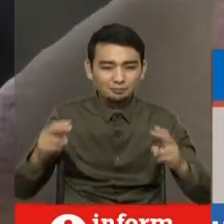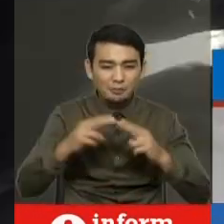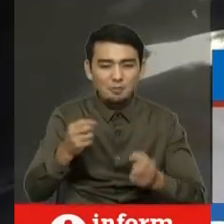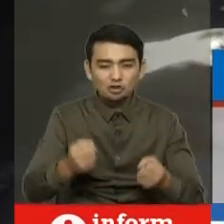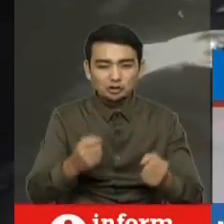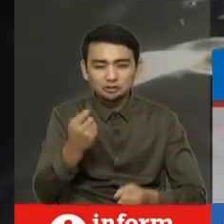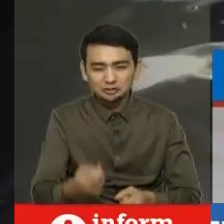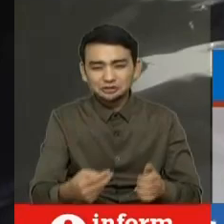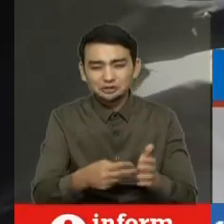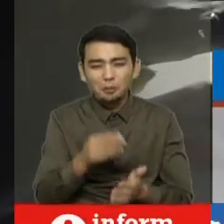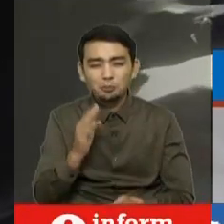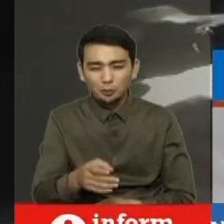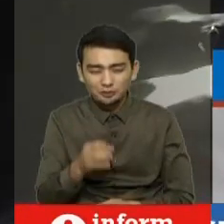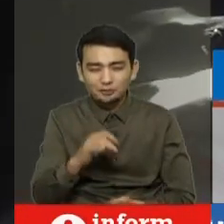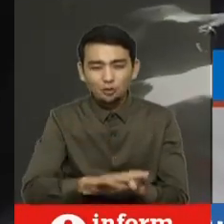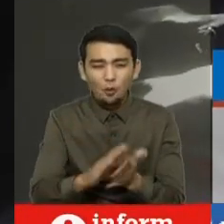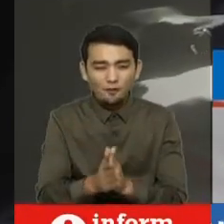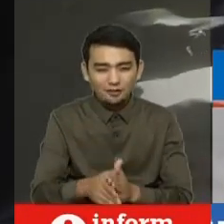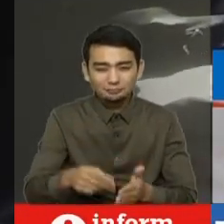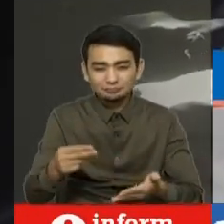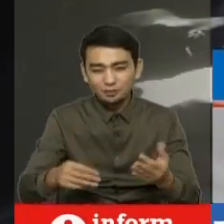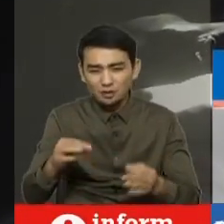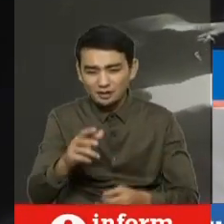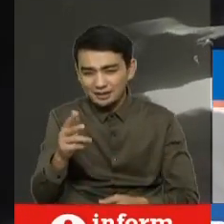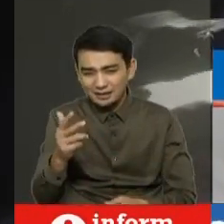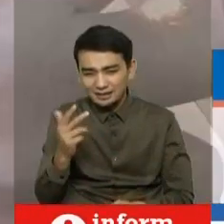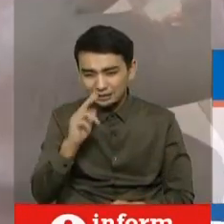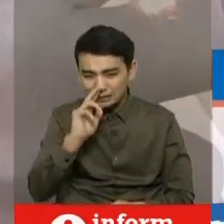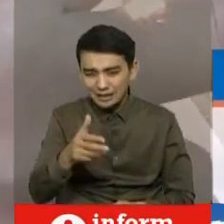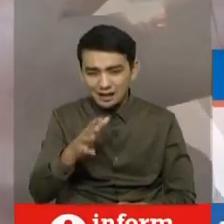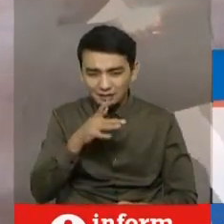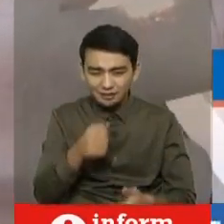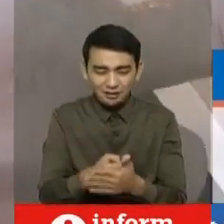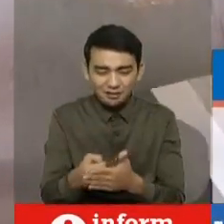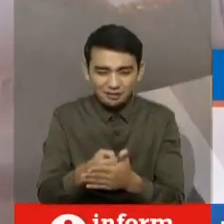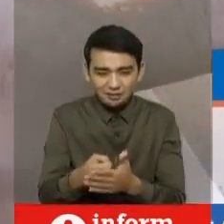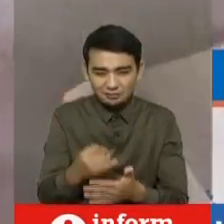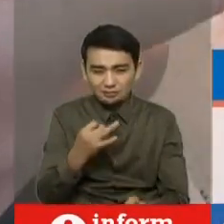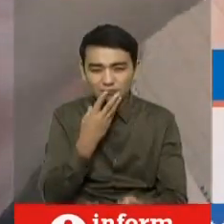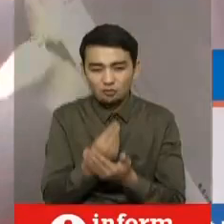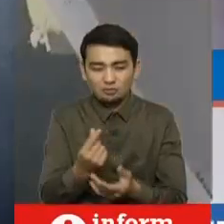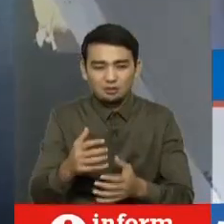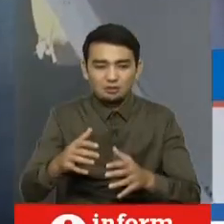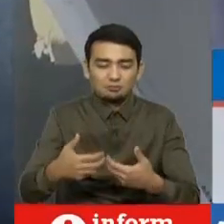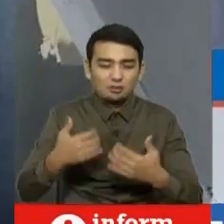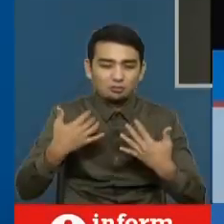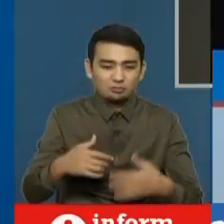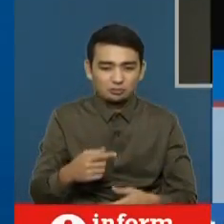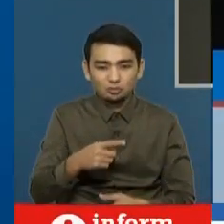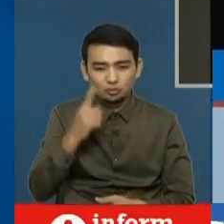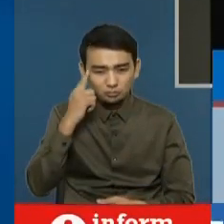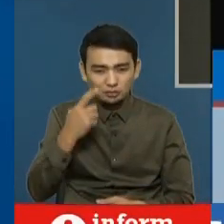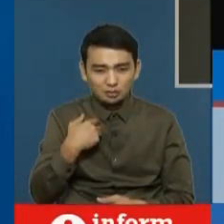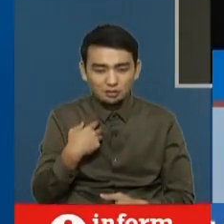ценам. Позже, несмотря на наличие договора, 3 года обивал пороги инстанций, пока смог вернуть свои деньги. Считает, что ему еще повезло.